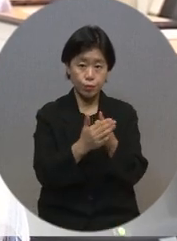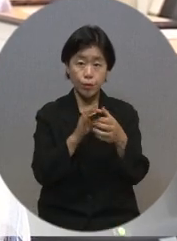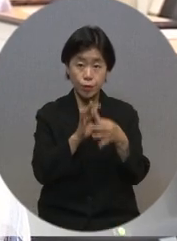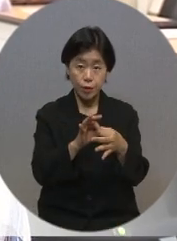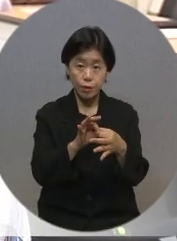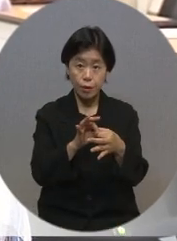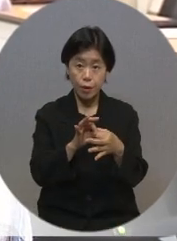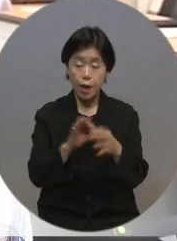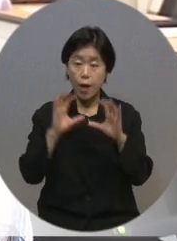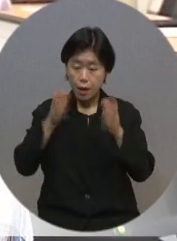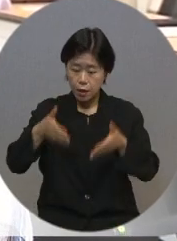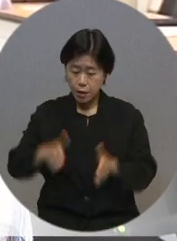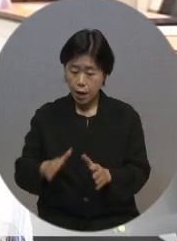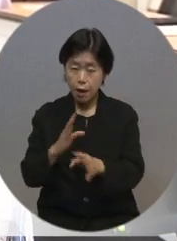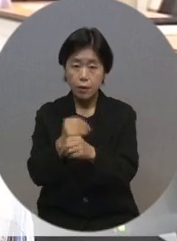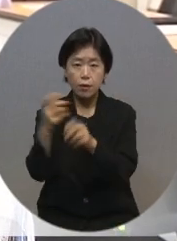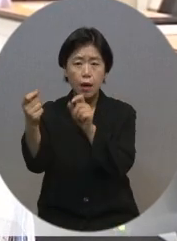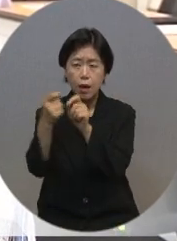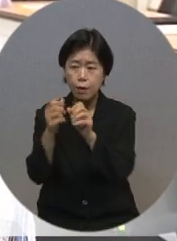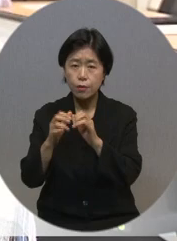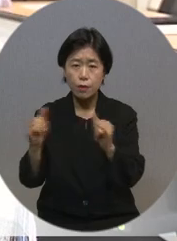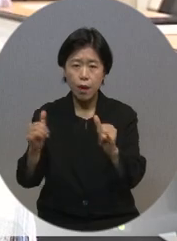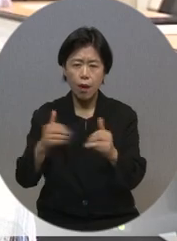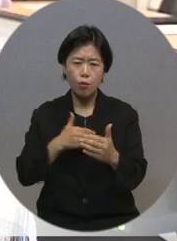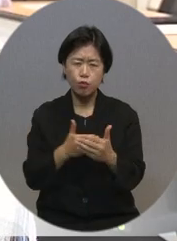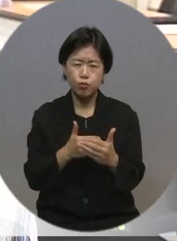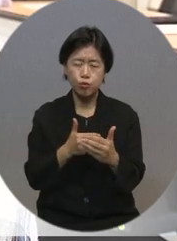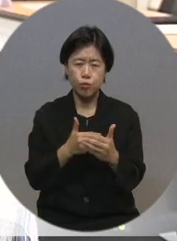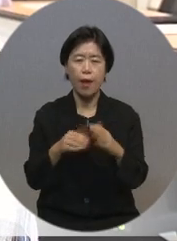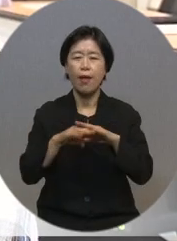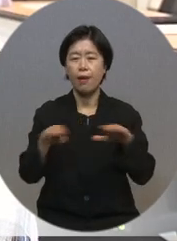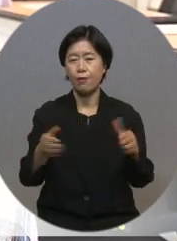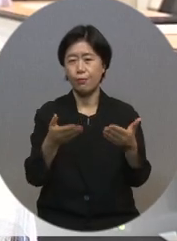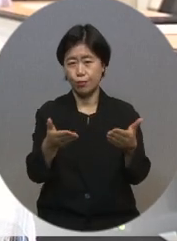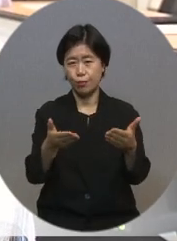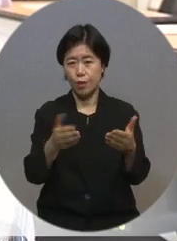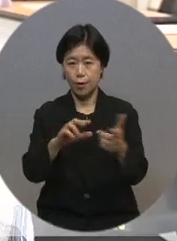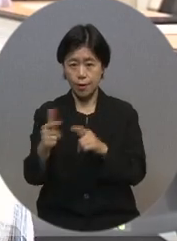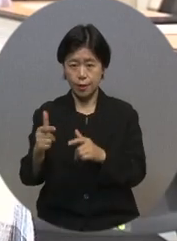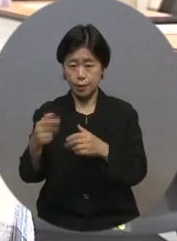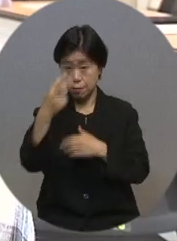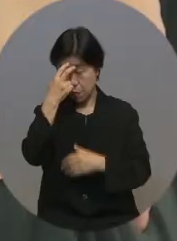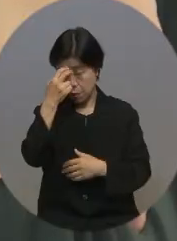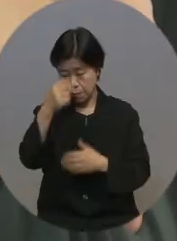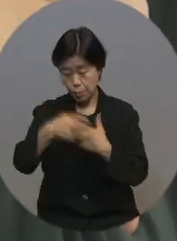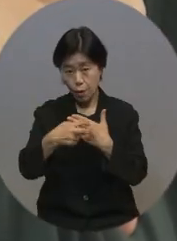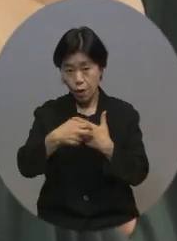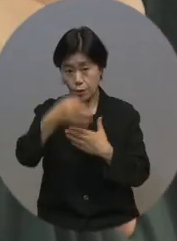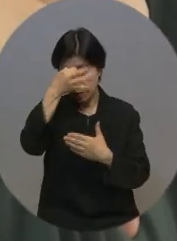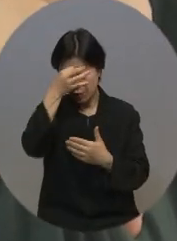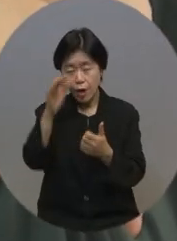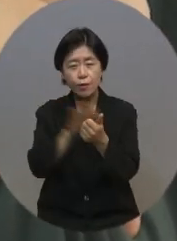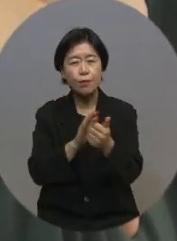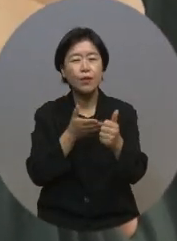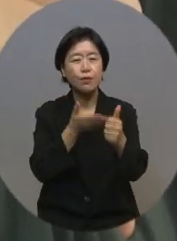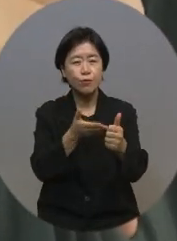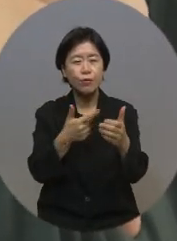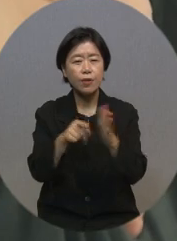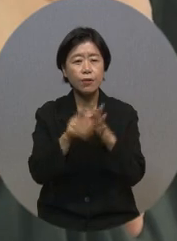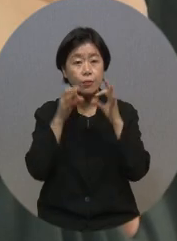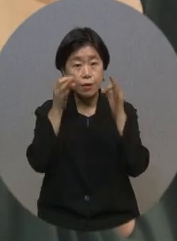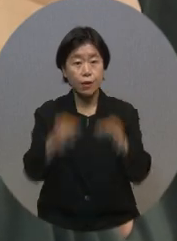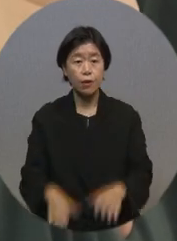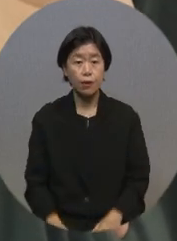산모들의 불안감을 해소하고 수준 높은 서비스를 제공하도록 노력하겠습니다 지리 상권 보고 노료 협의체는